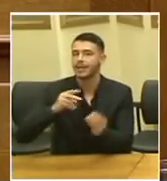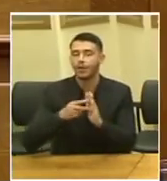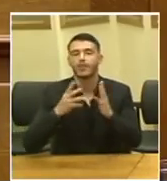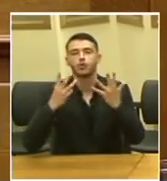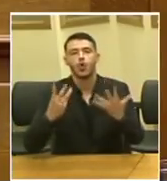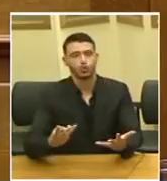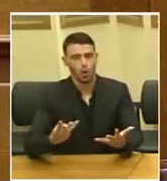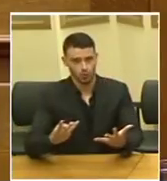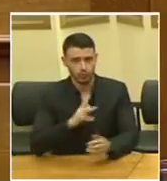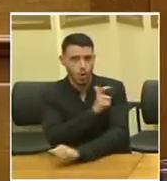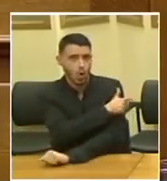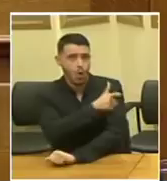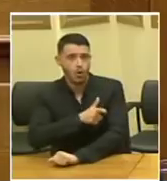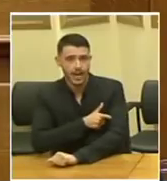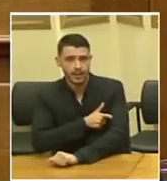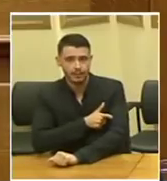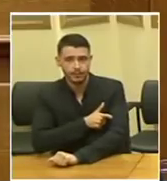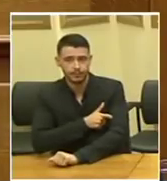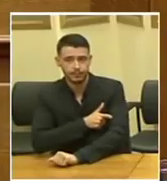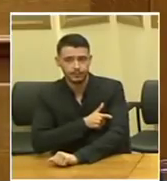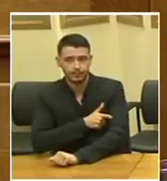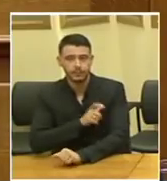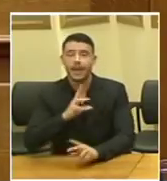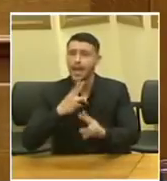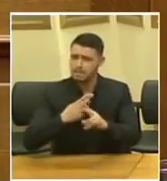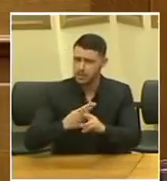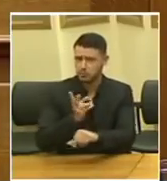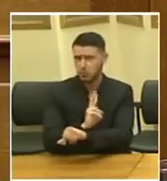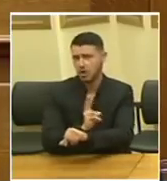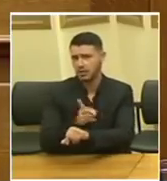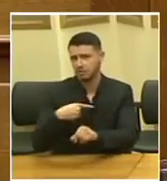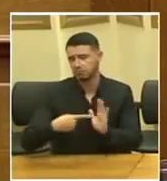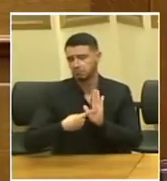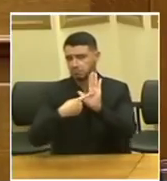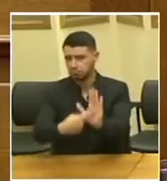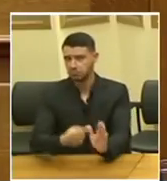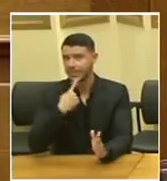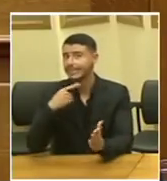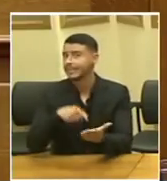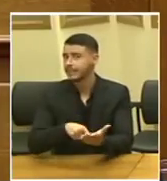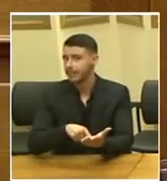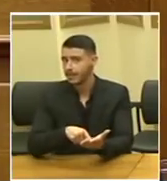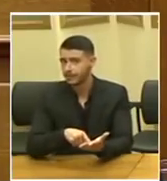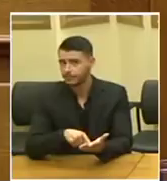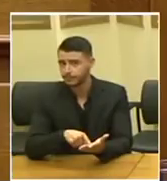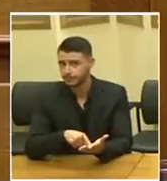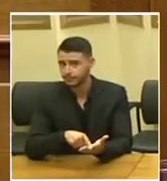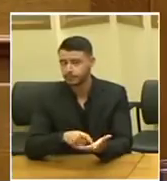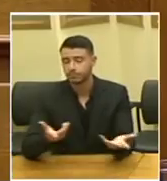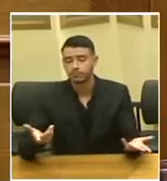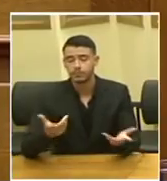επίσημο, δεν κάνουμε ψυχοχαρτί για να τρώμε εδώ οι άνθρωποι, και λέει Και έχουν προτείνει και που έχουν καταλήξει τα